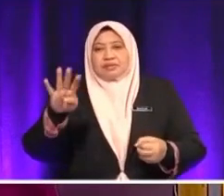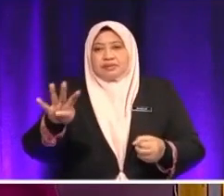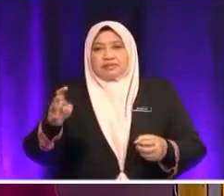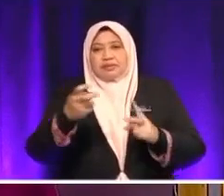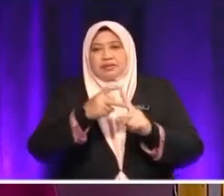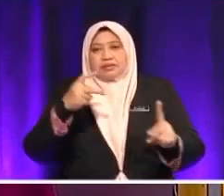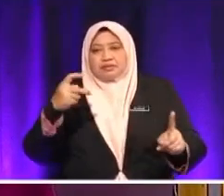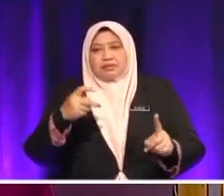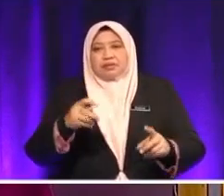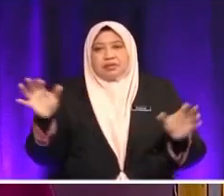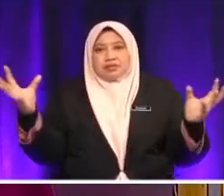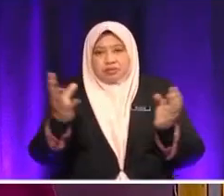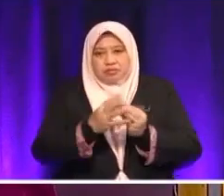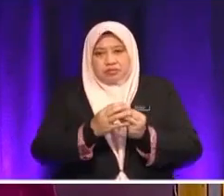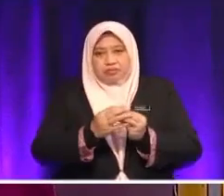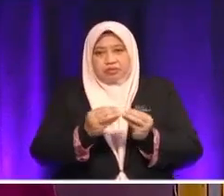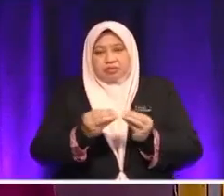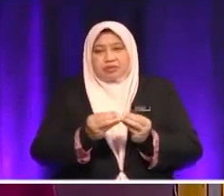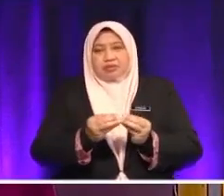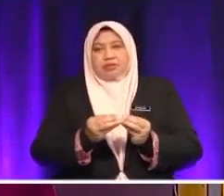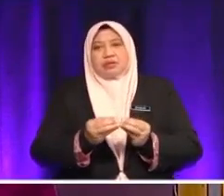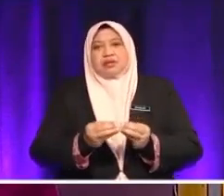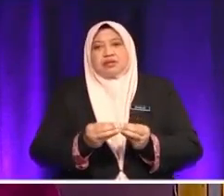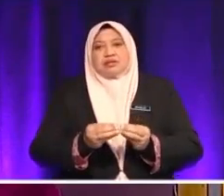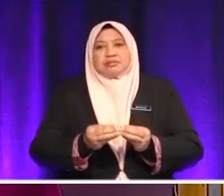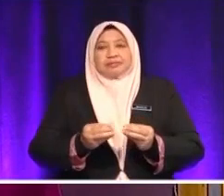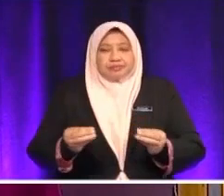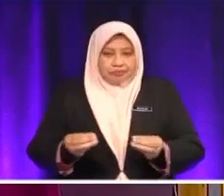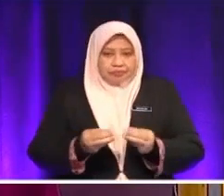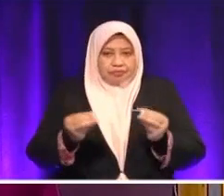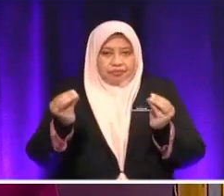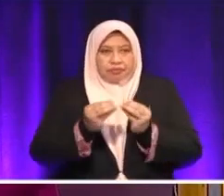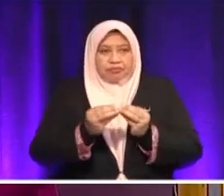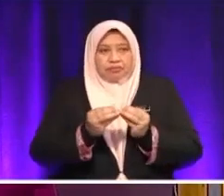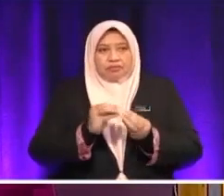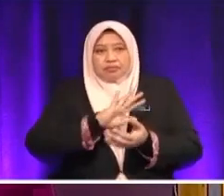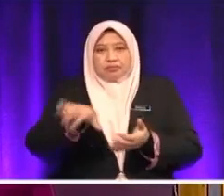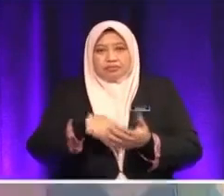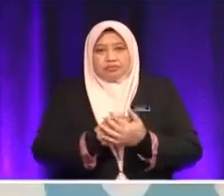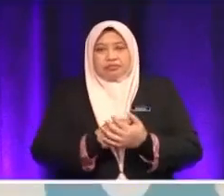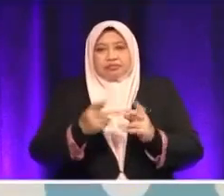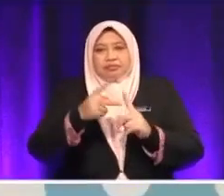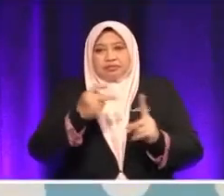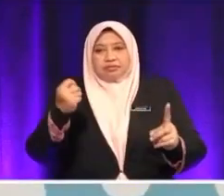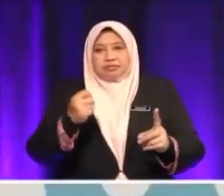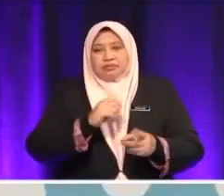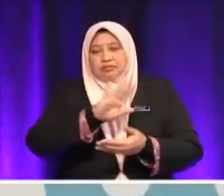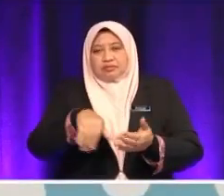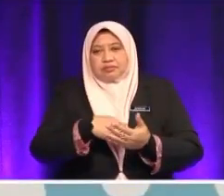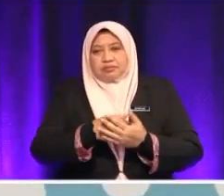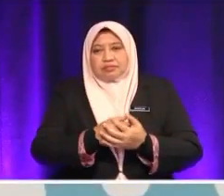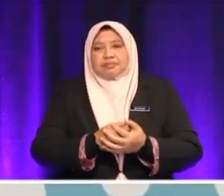daripada jumlah kekerapan longgokan daripada sini 3/4